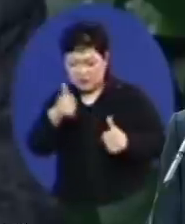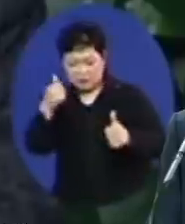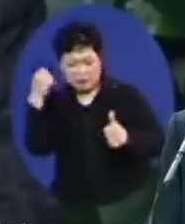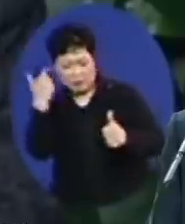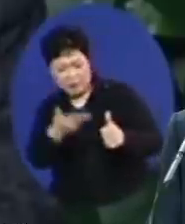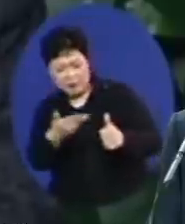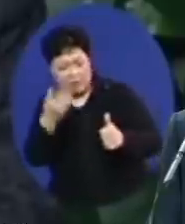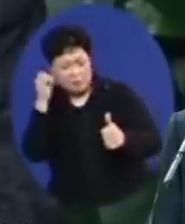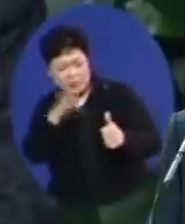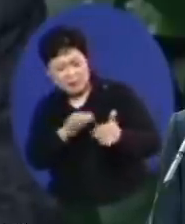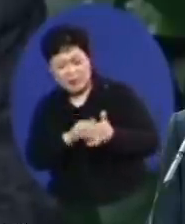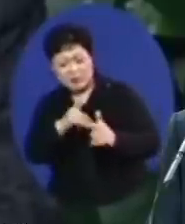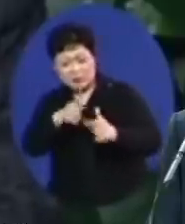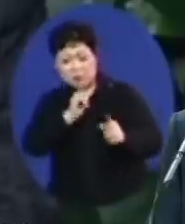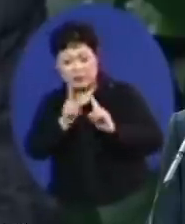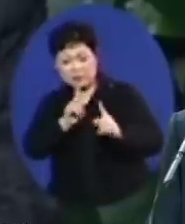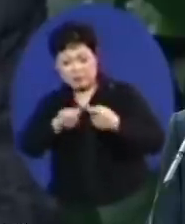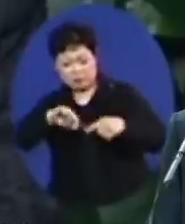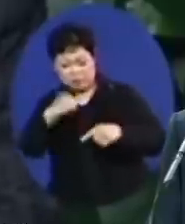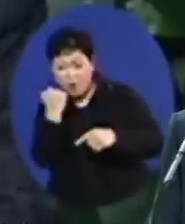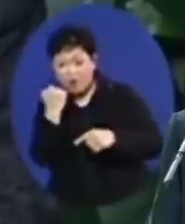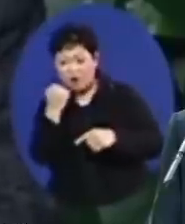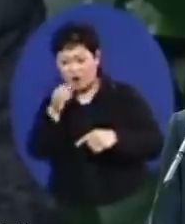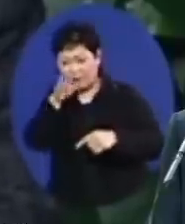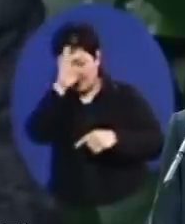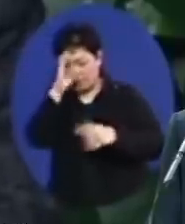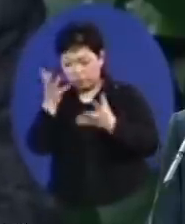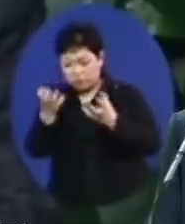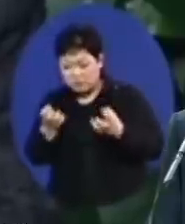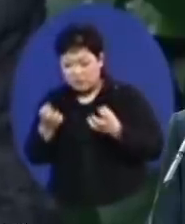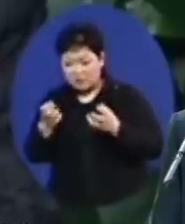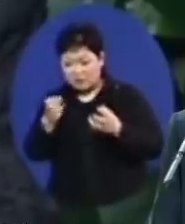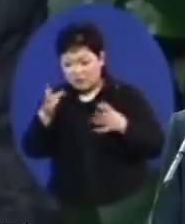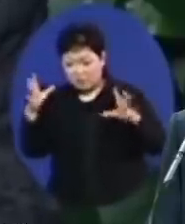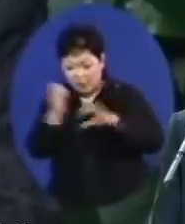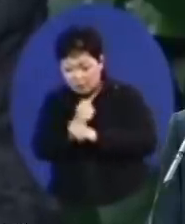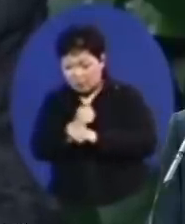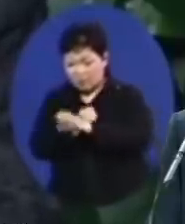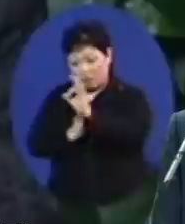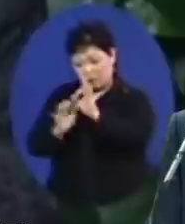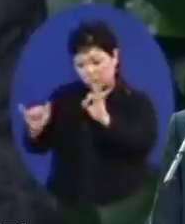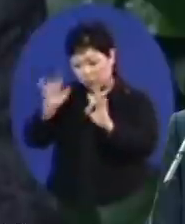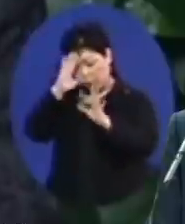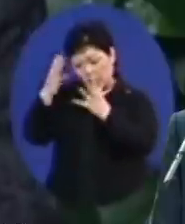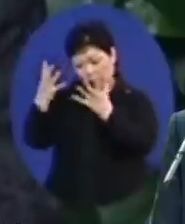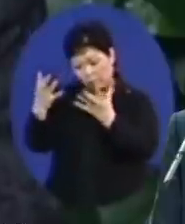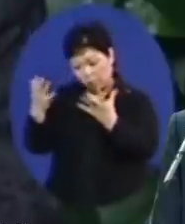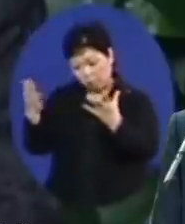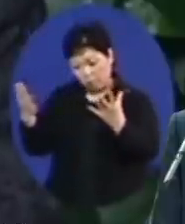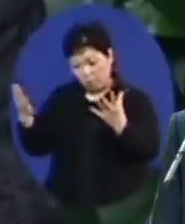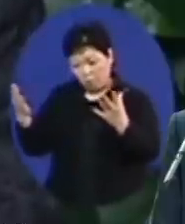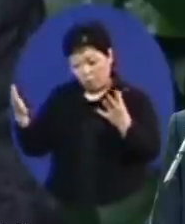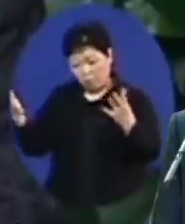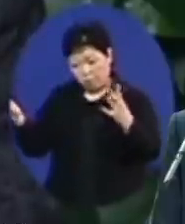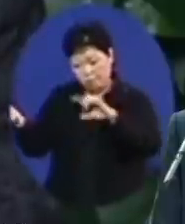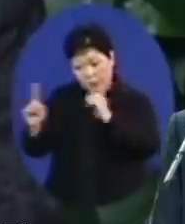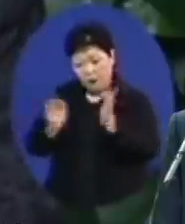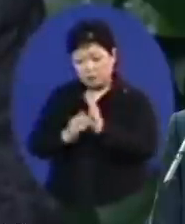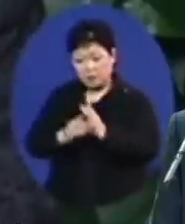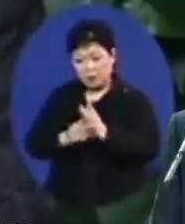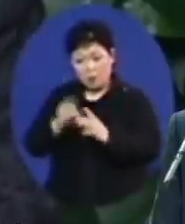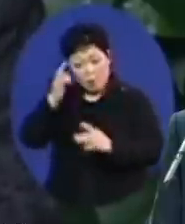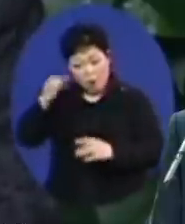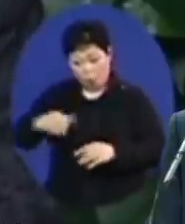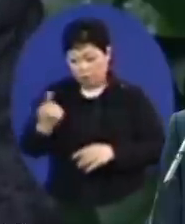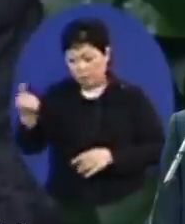보니 문둥병이 나았습니다. 너무나 감사합니다. 그때 예수님이 10명이 나왔는데 사마리아인 너만 와서 내게